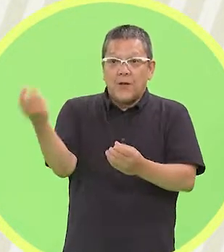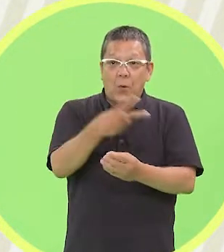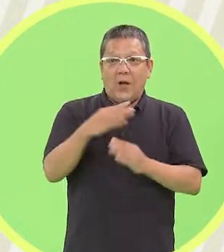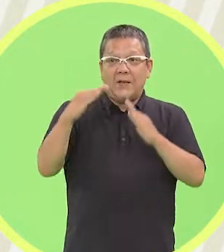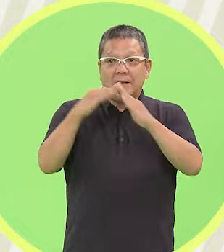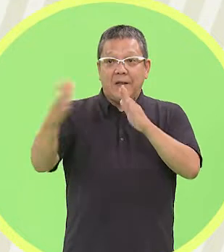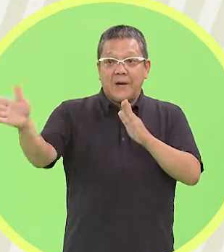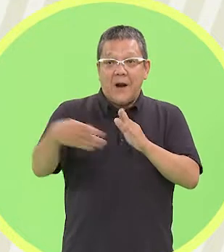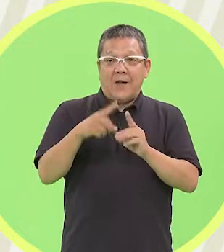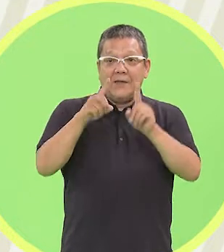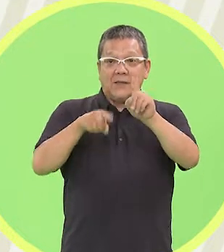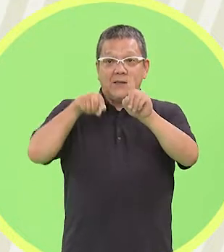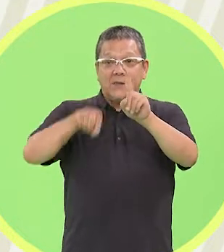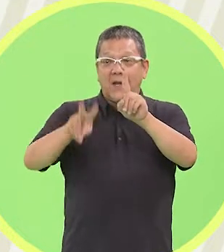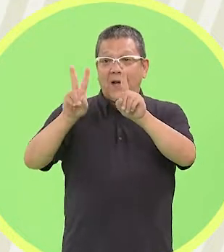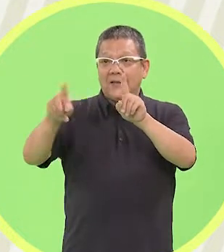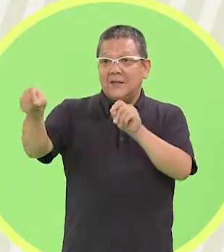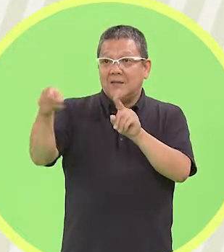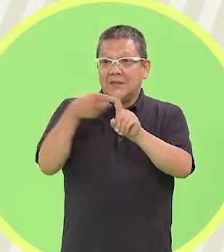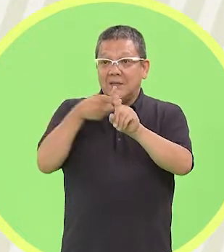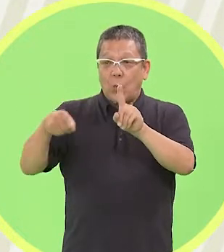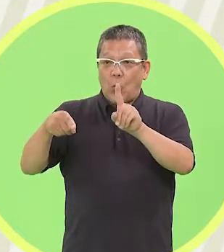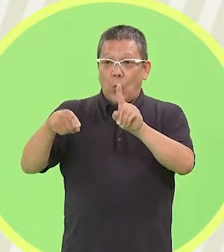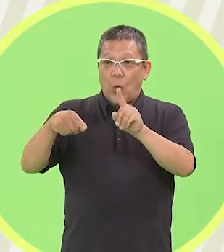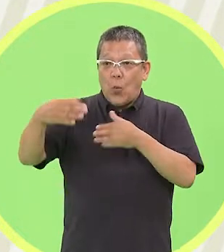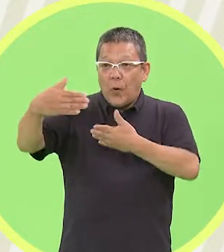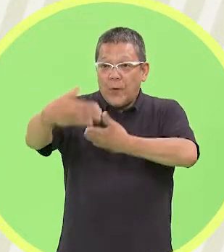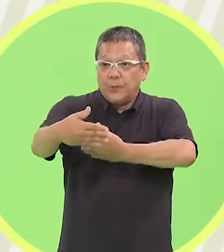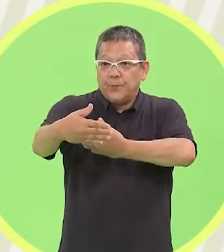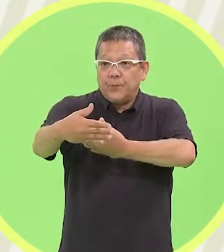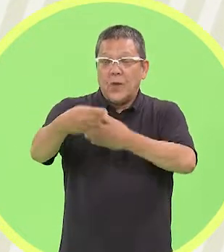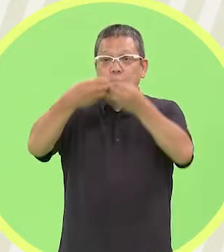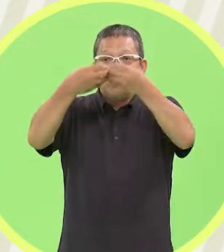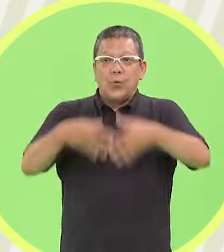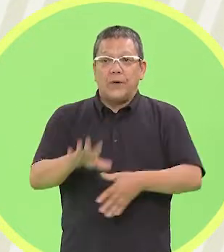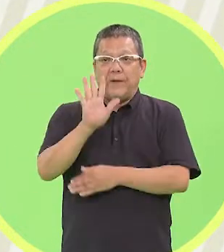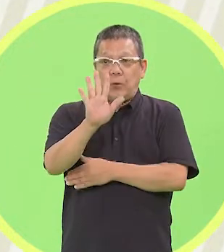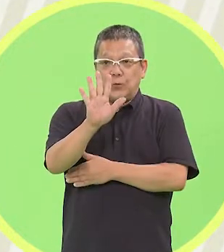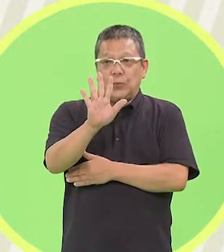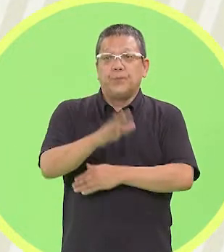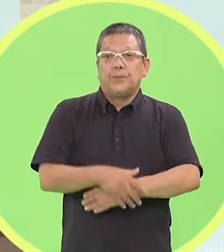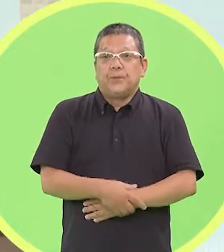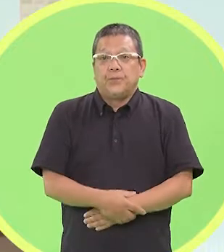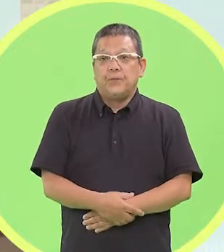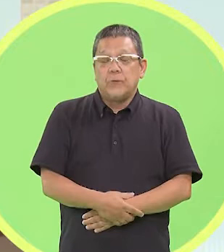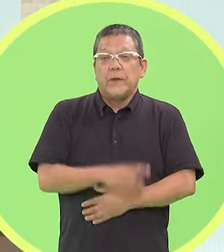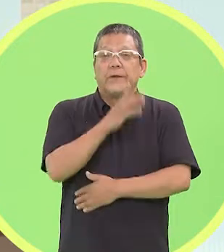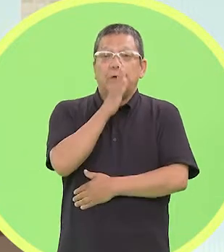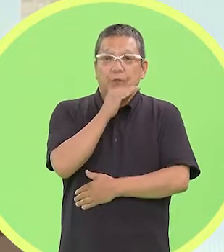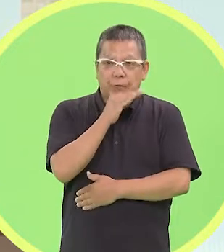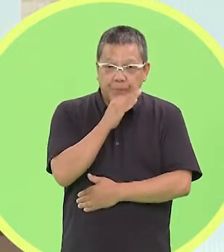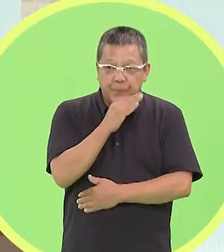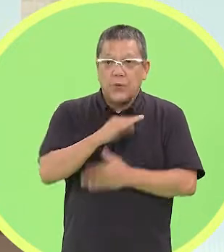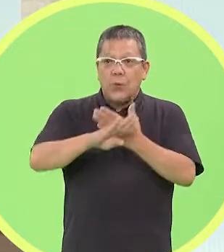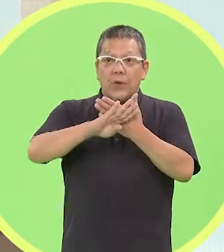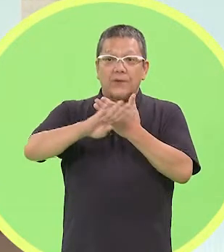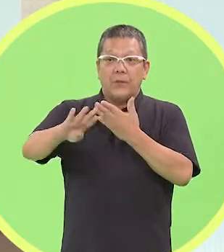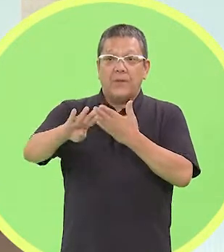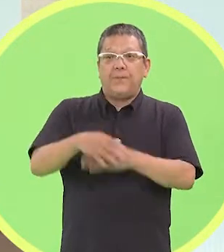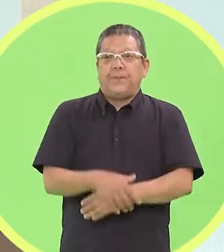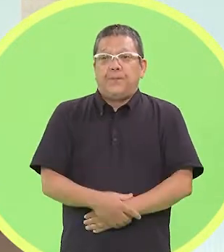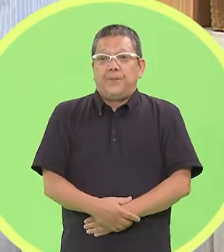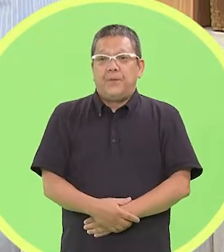親世帯の家から直線距離で 1.2km 以内であることが条件です。 なるほど。他には